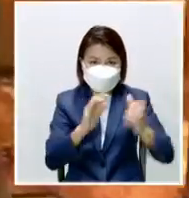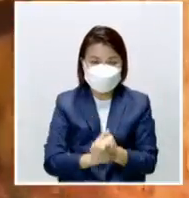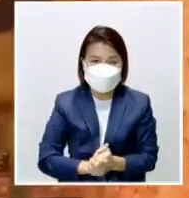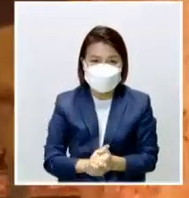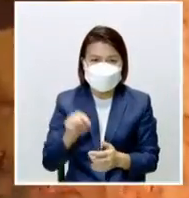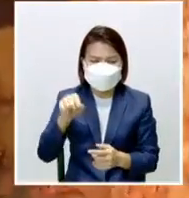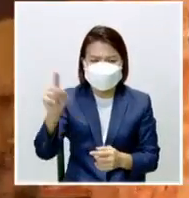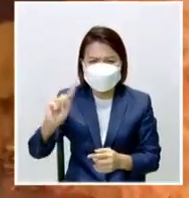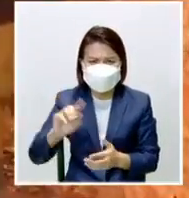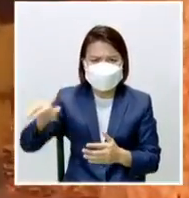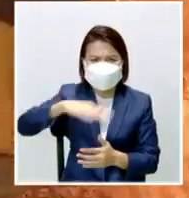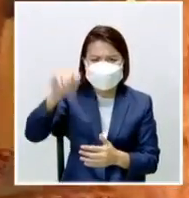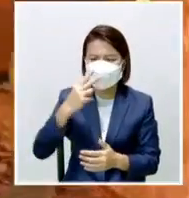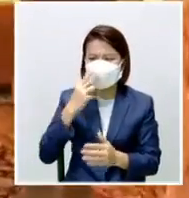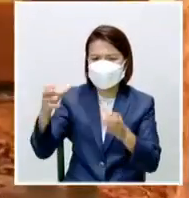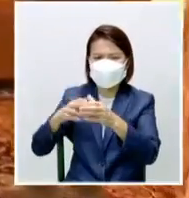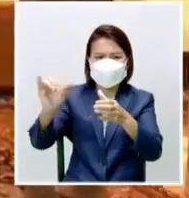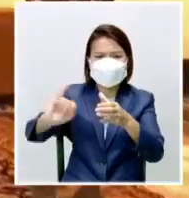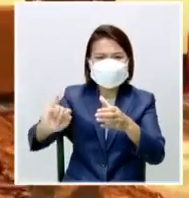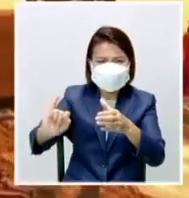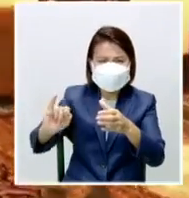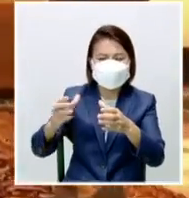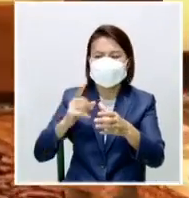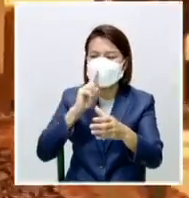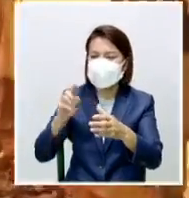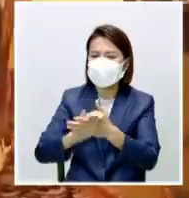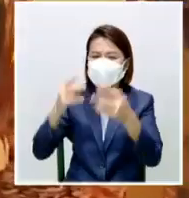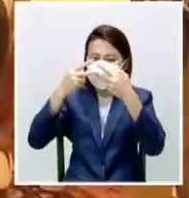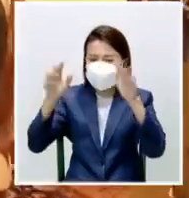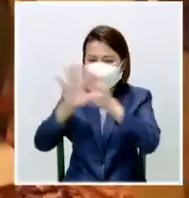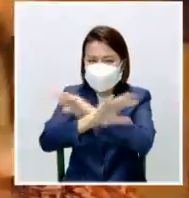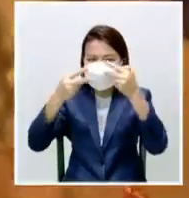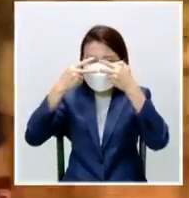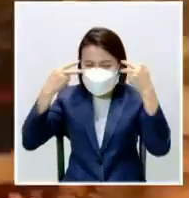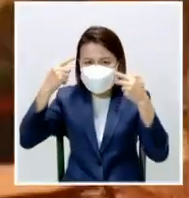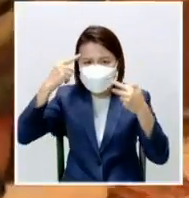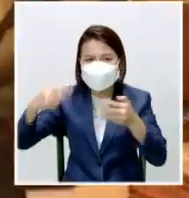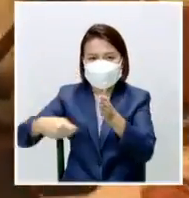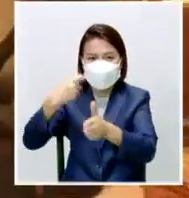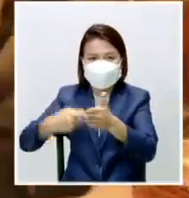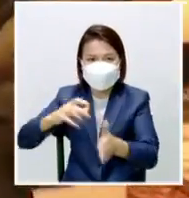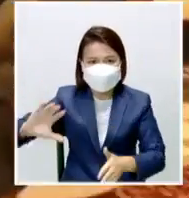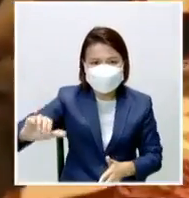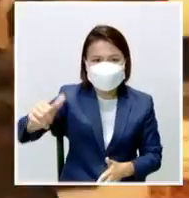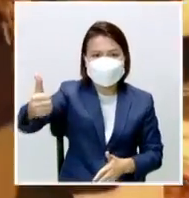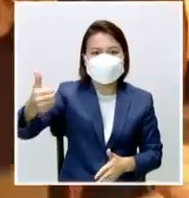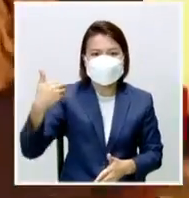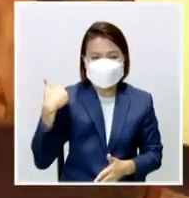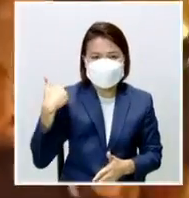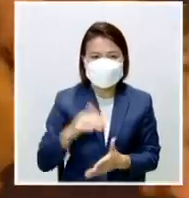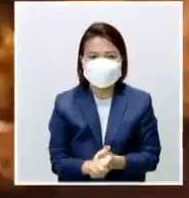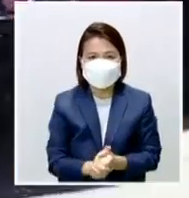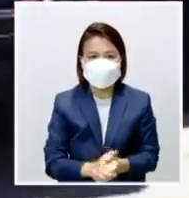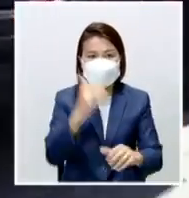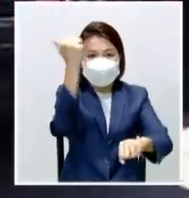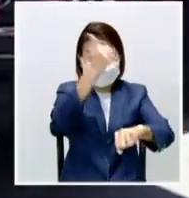กโลกตะวันตกมองว่าเป็นกลุ่มติดอาวุธมาหลายทศวรรษนั้นอาจมีความเป็นเหตุเป็นผลมากขึ้นค่ะขณะที่นายโจเซฟบอร์เรลหัวหน้